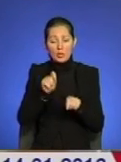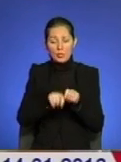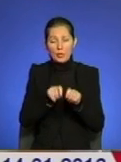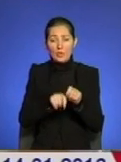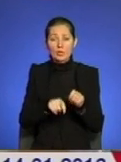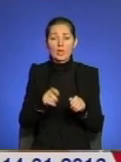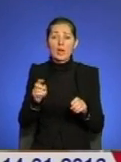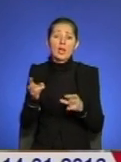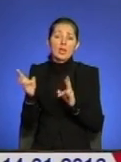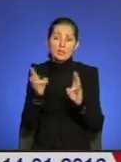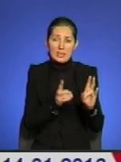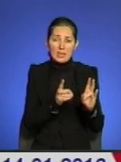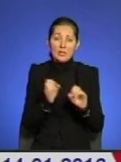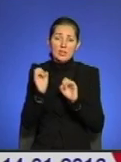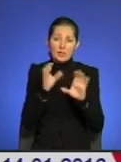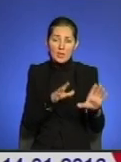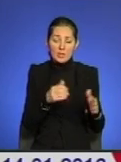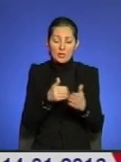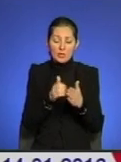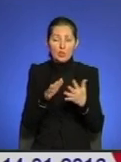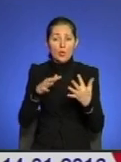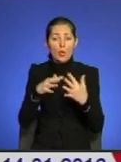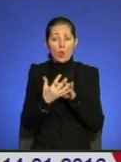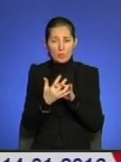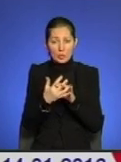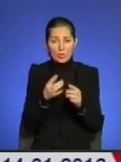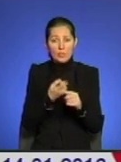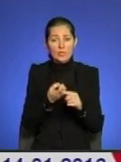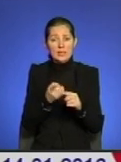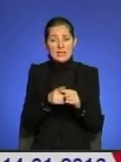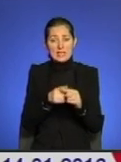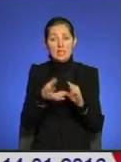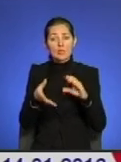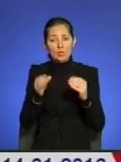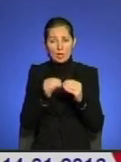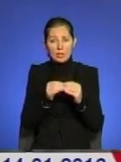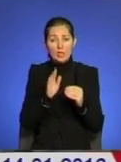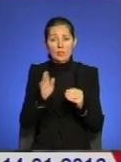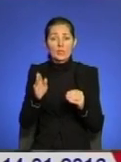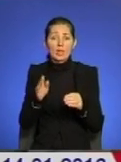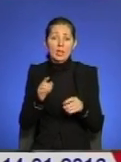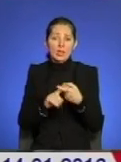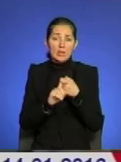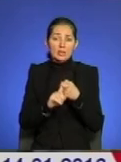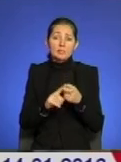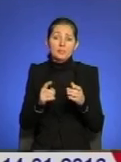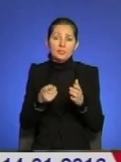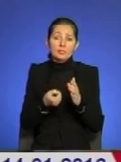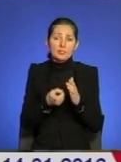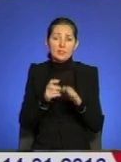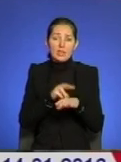викидів свинокомплексу. І вже від цих результатів залежатиме результат кримінального провадження. Але на велике здивування